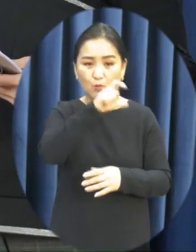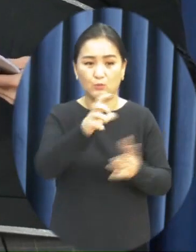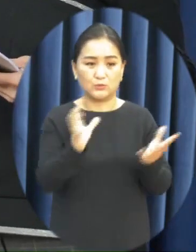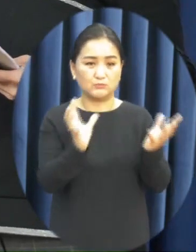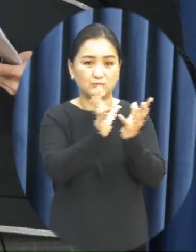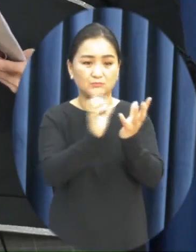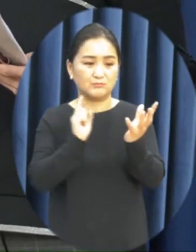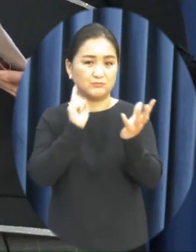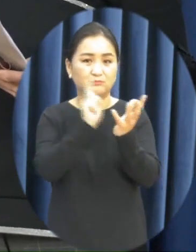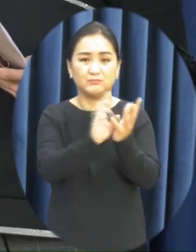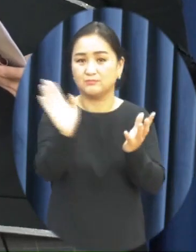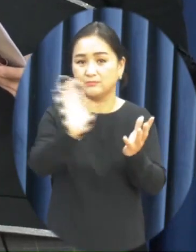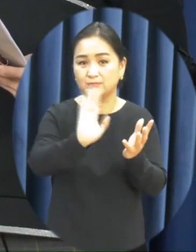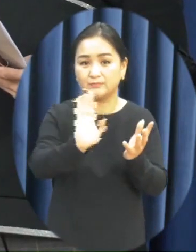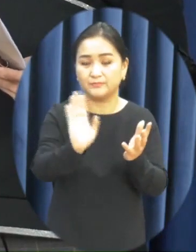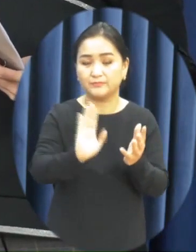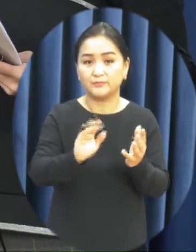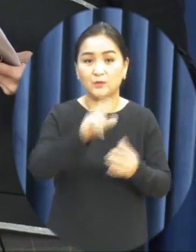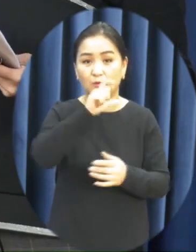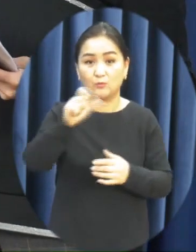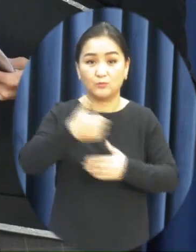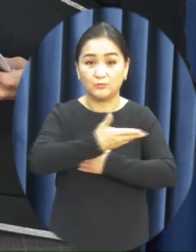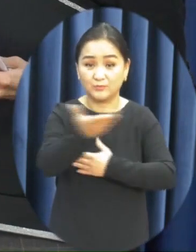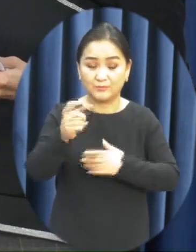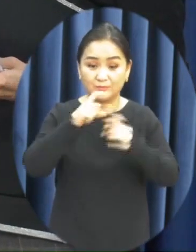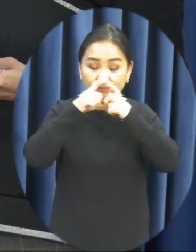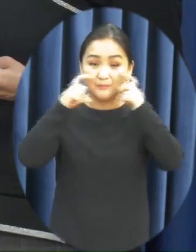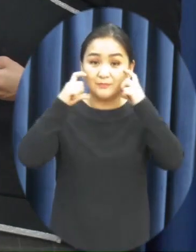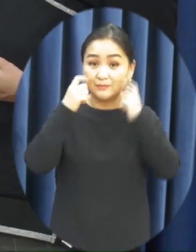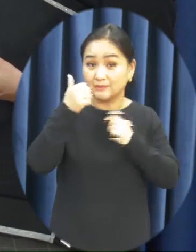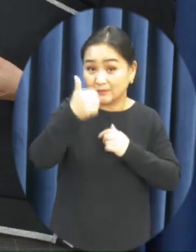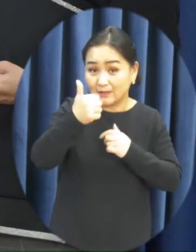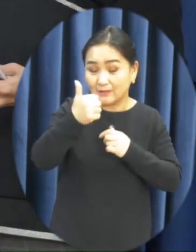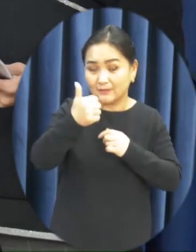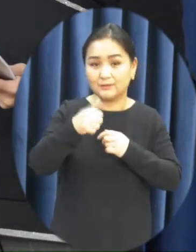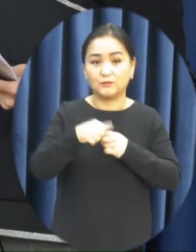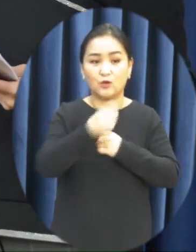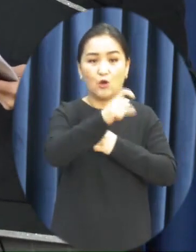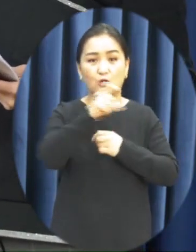གསུ པའི